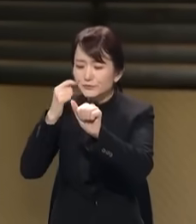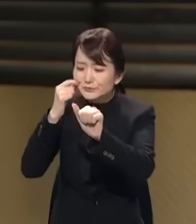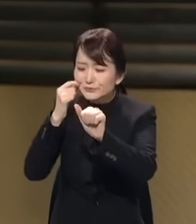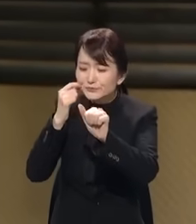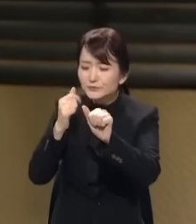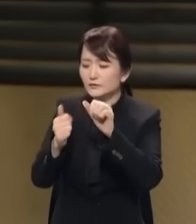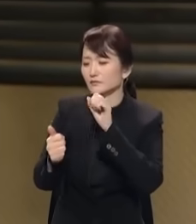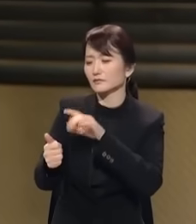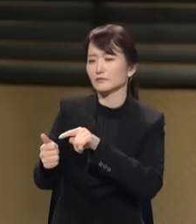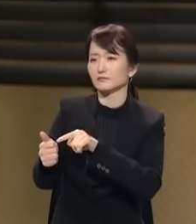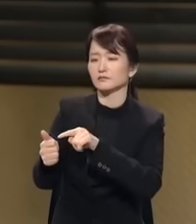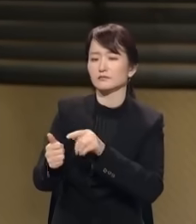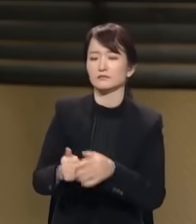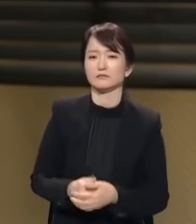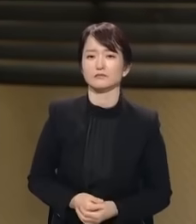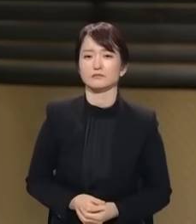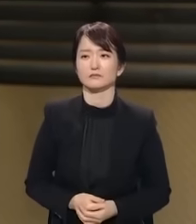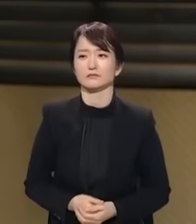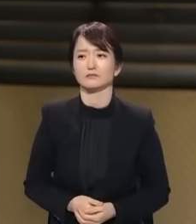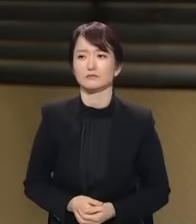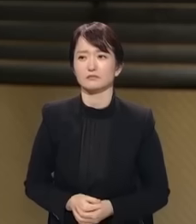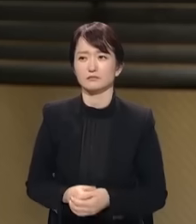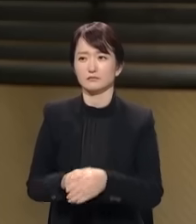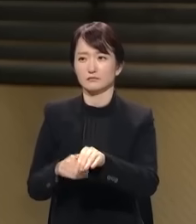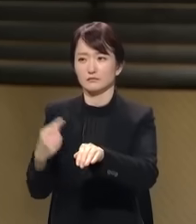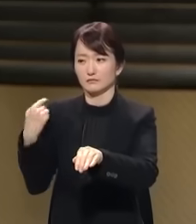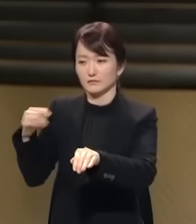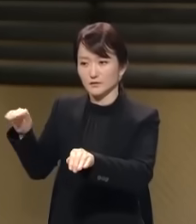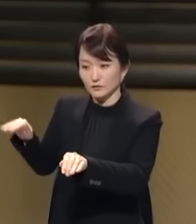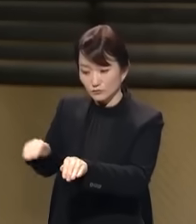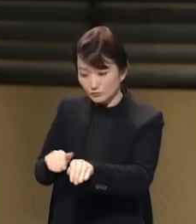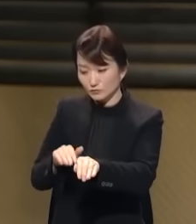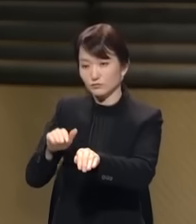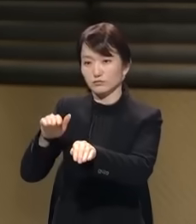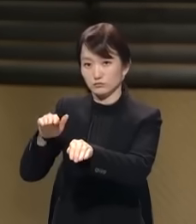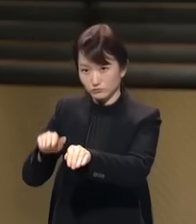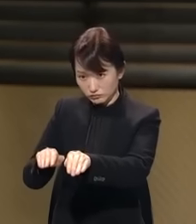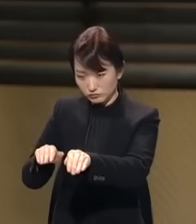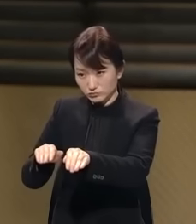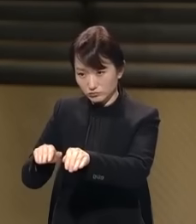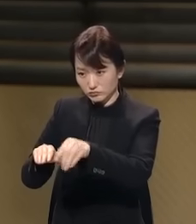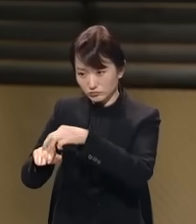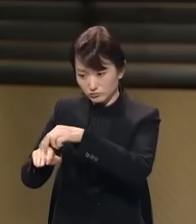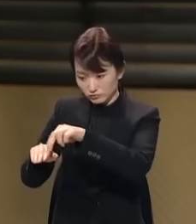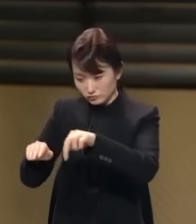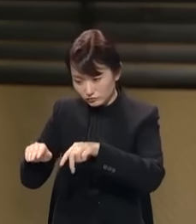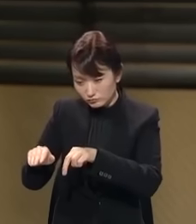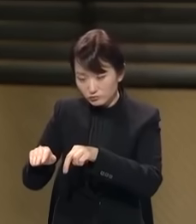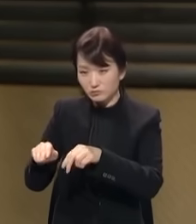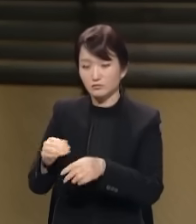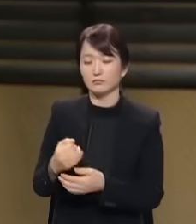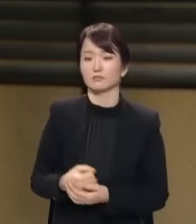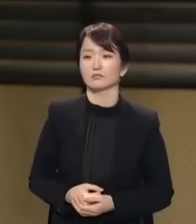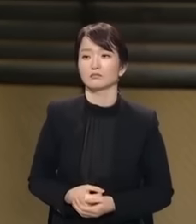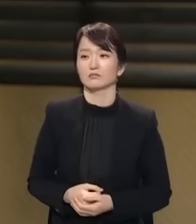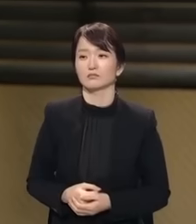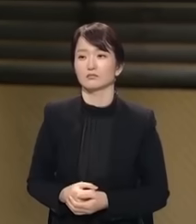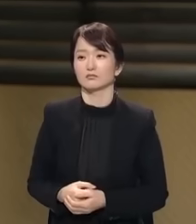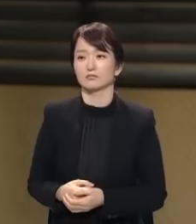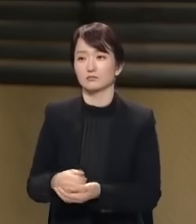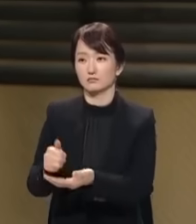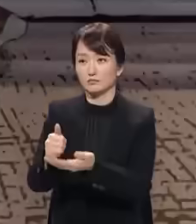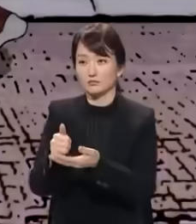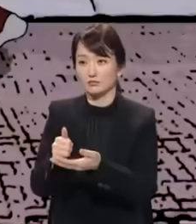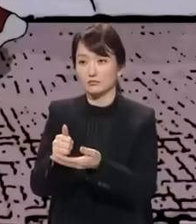얘기를 한 것 같아요. 그러니까 뒤따라오던 대리기사 아내도 아마 그 자리에서 내렸다고 하고요. 손님이